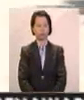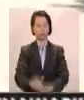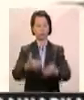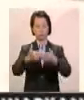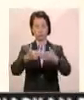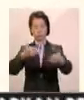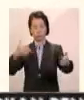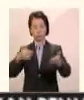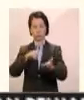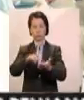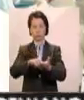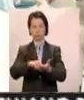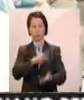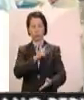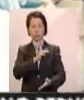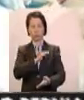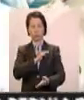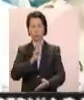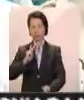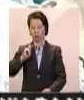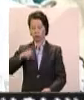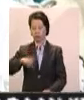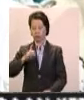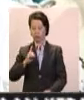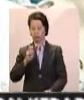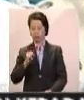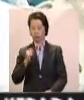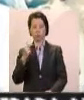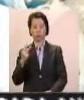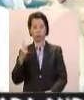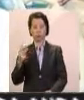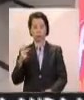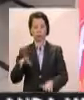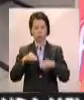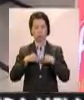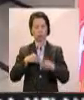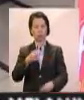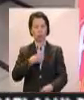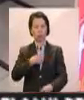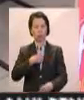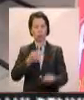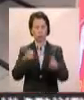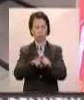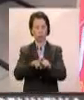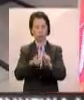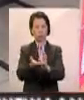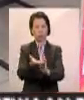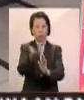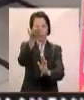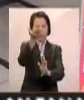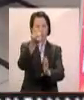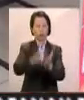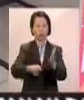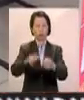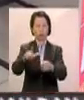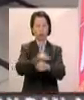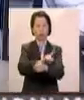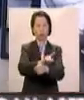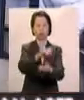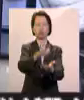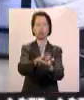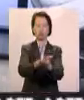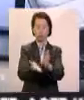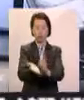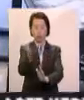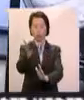Sebelum ini, Kementerian Perdagangan Dalam Negeri dan Hak Ehwal Pengguna menerima aduan berlaku kenaikan harga kelengkapan